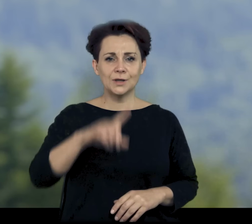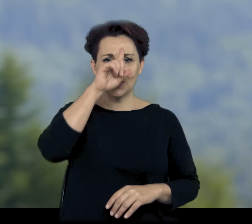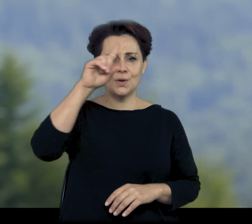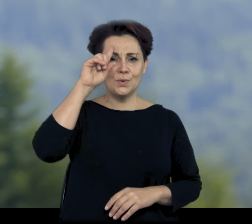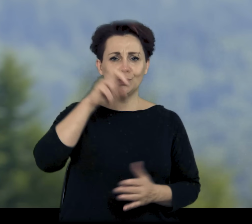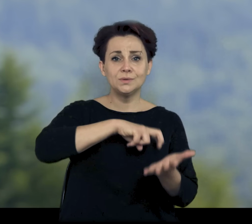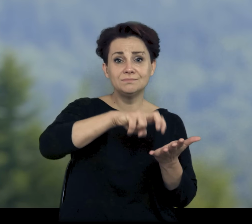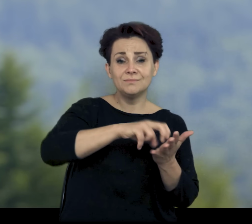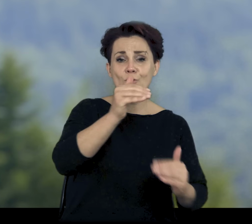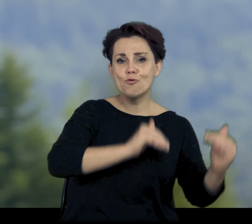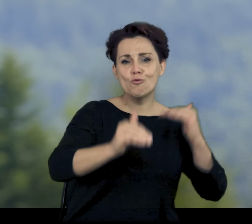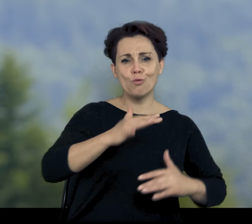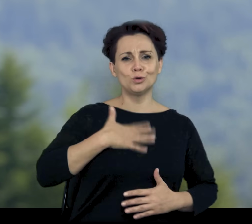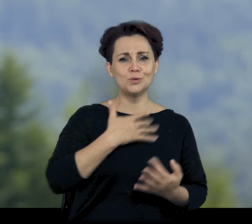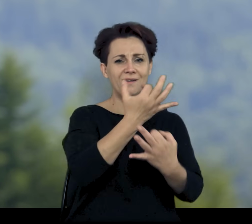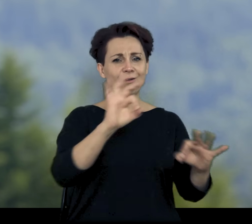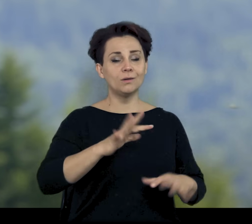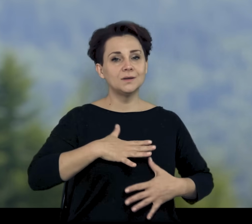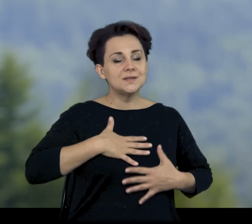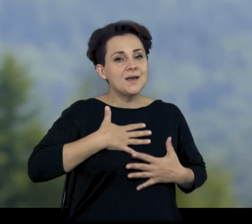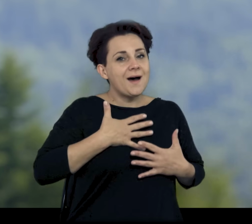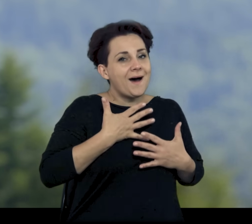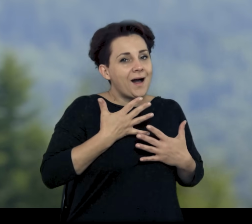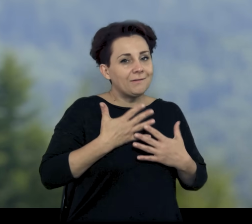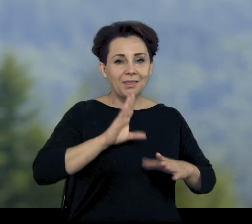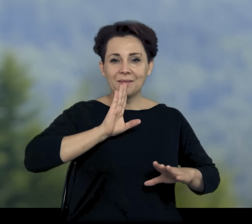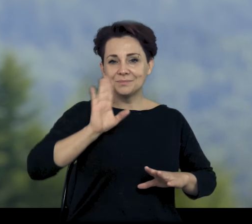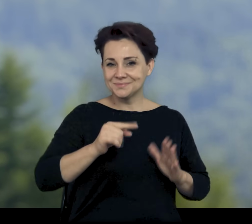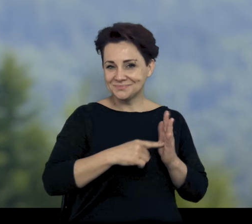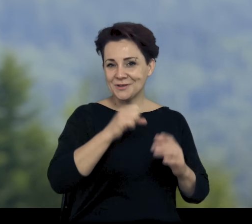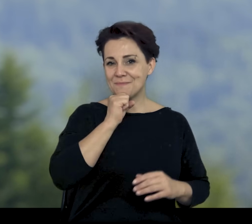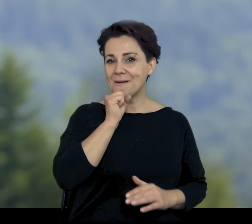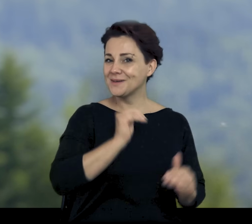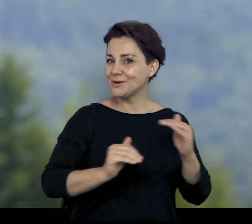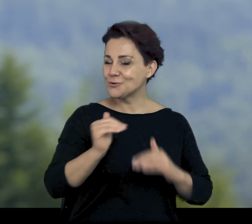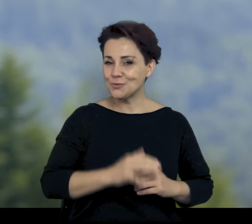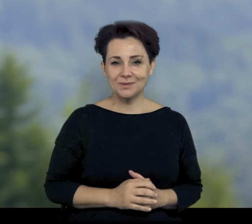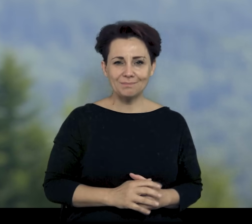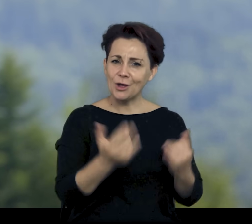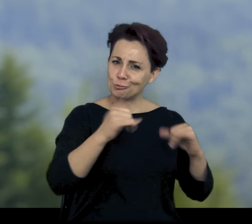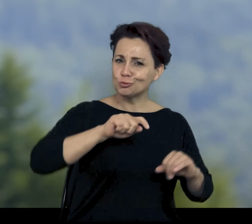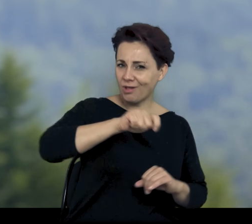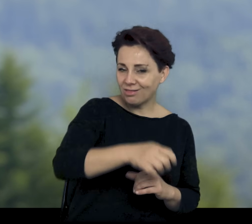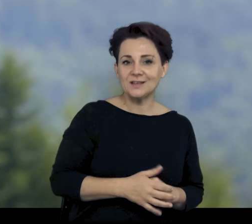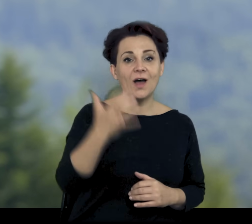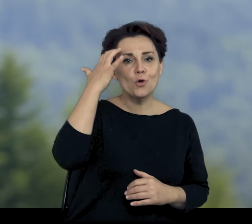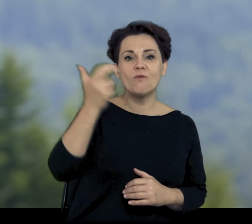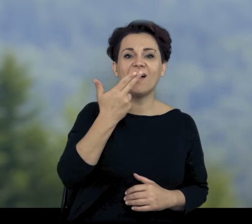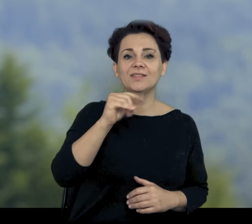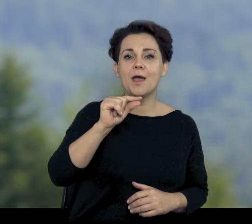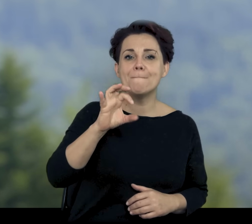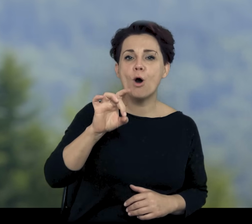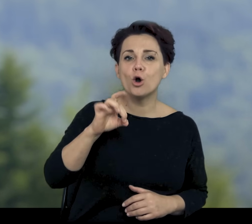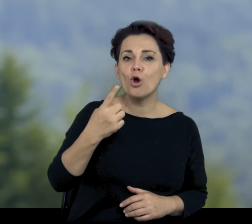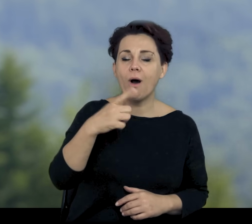Ludzie w górach czują wolność i zachwyt. I tak jest również z Babią Górą. Różnie ją nazywają.